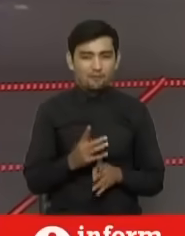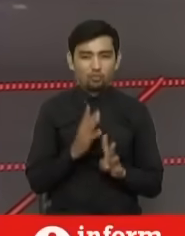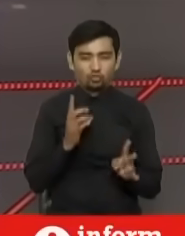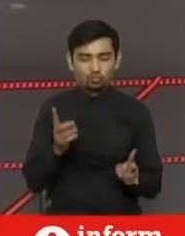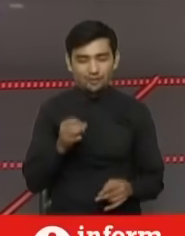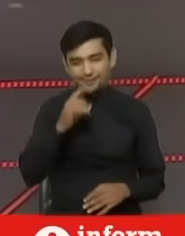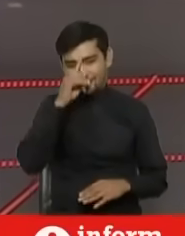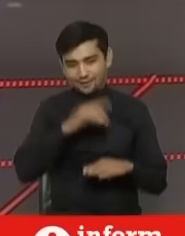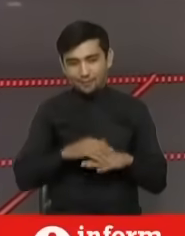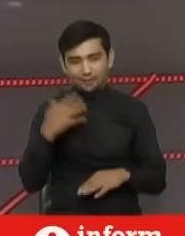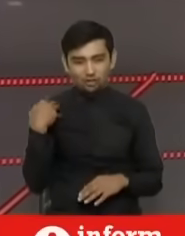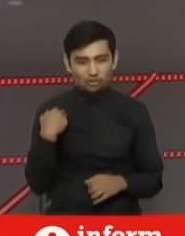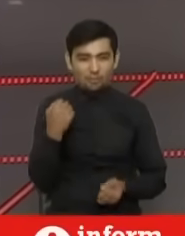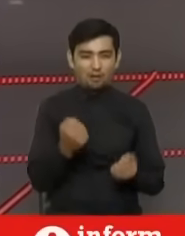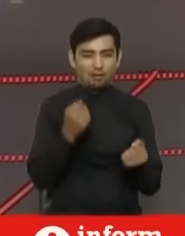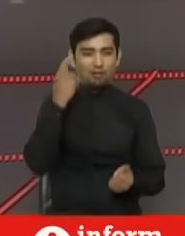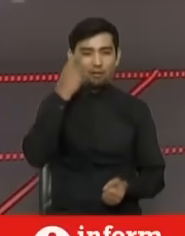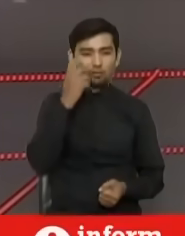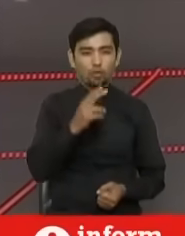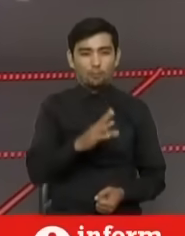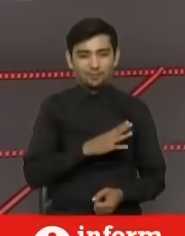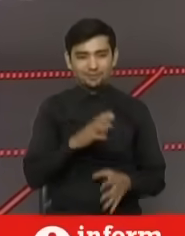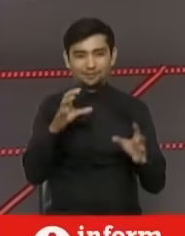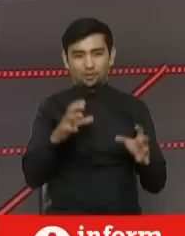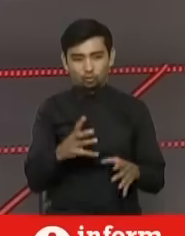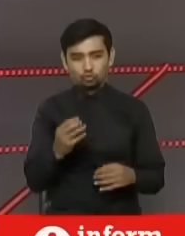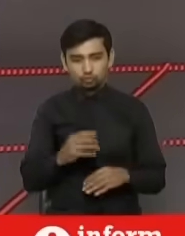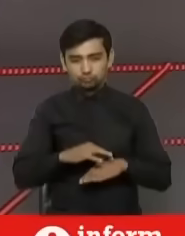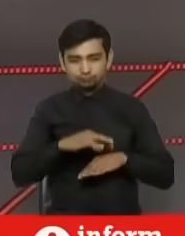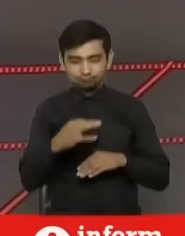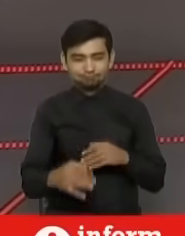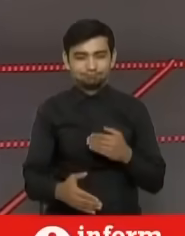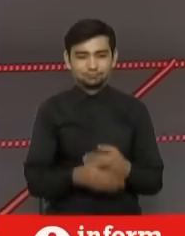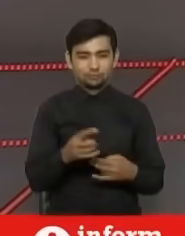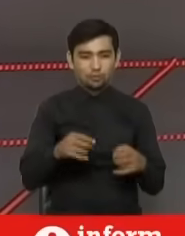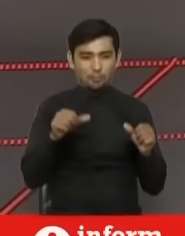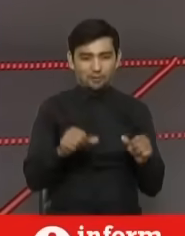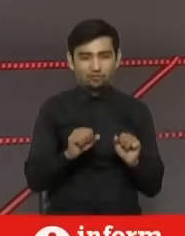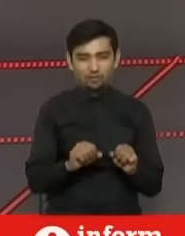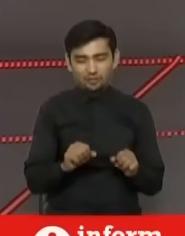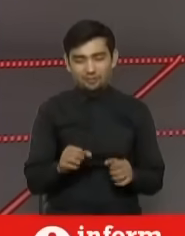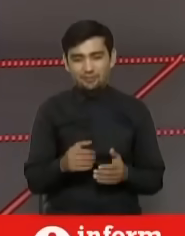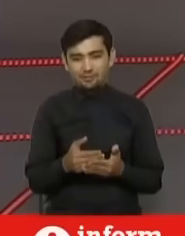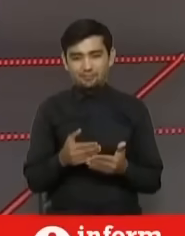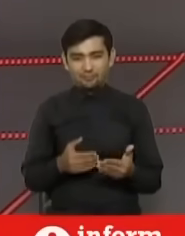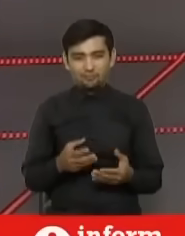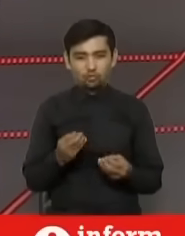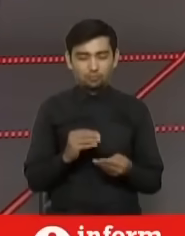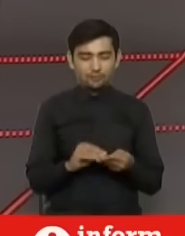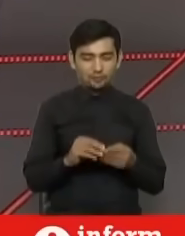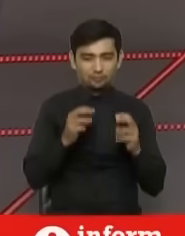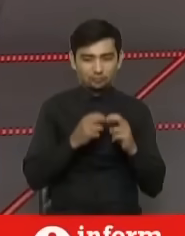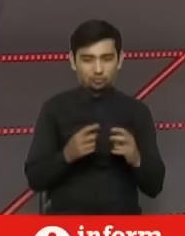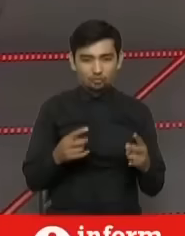үшін үкімет басшысы көлікті мас күйінде айдайтындарға қатысты заңды қатаңдатып, құқық бұзушылықтардың алдын алу тәсілдерін қайта қарауды